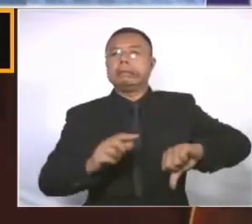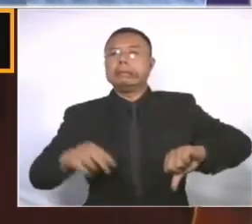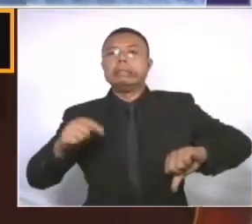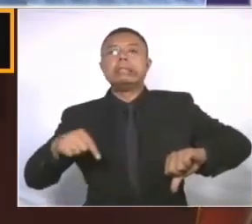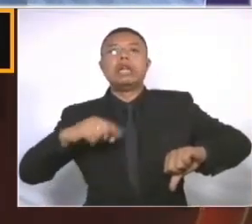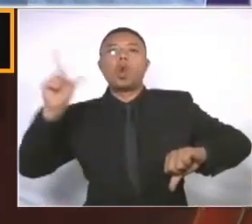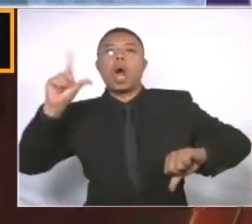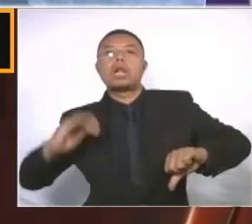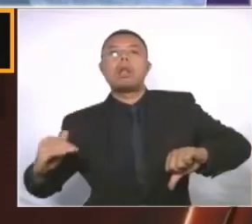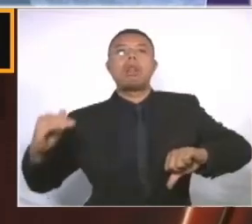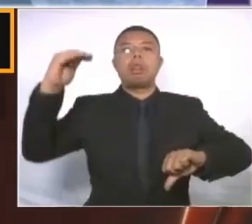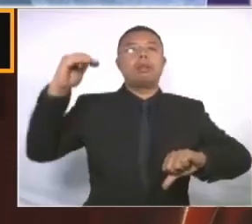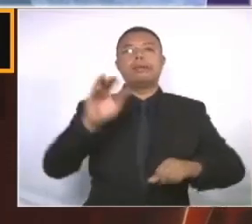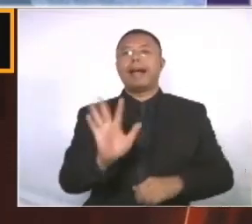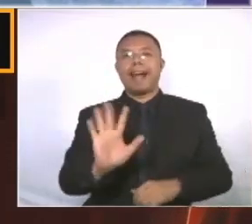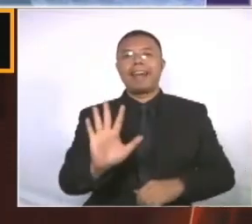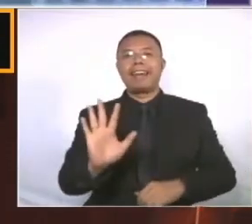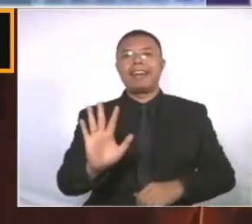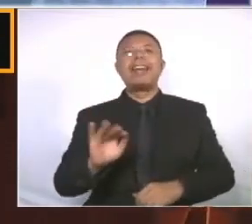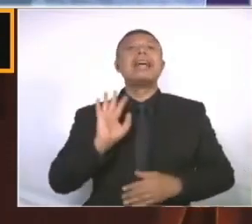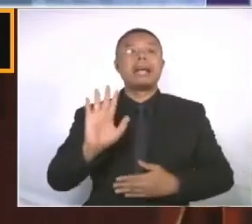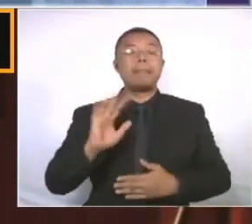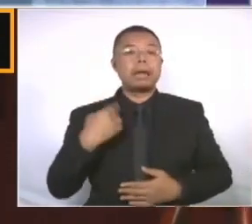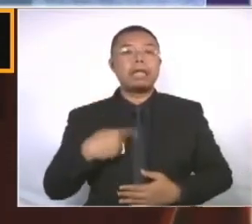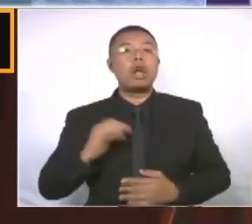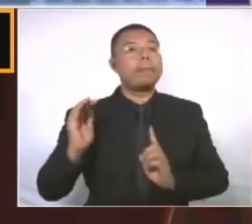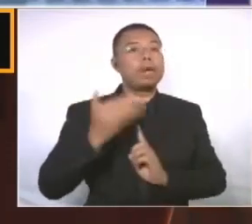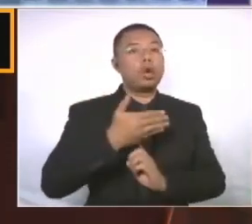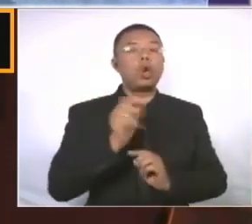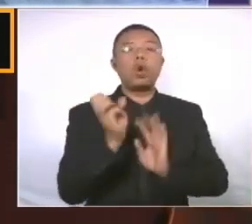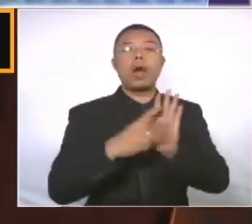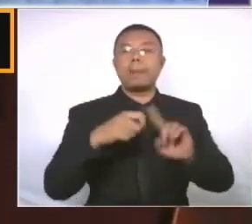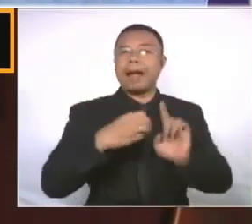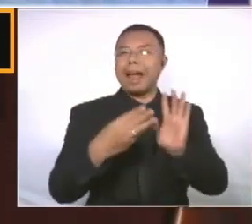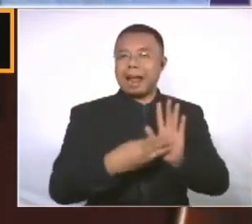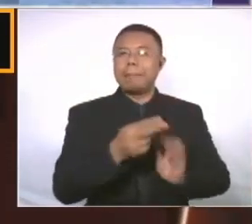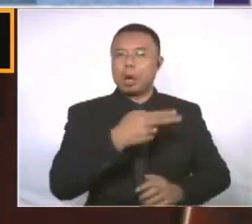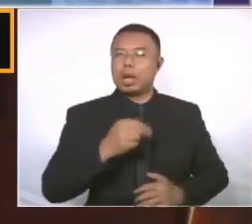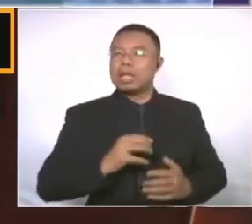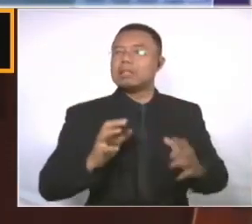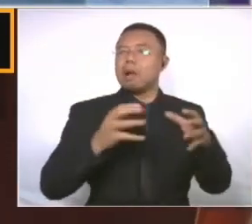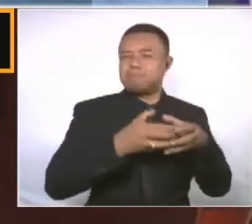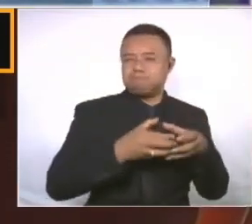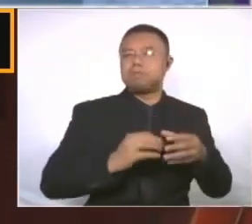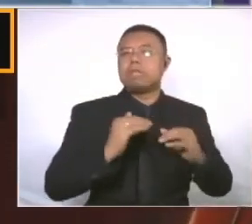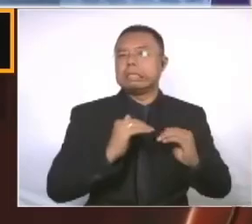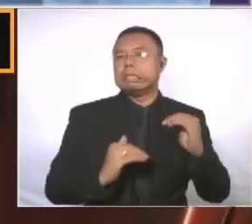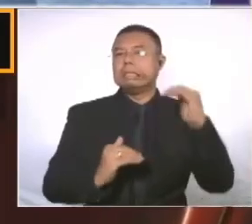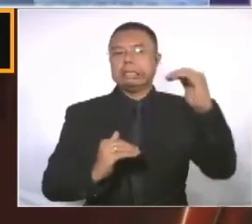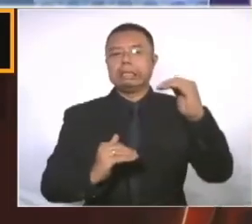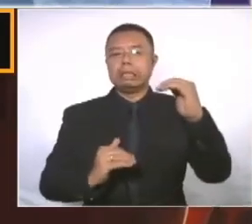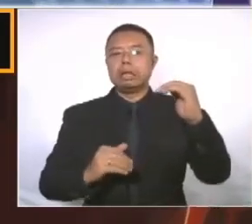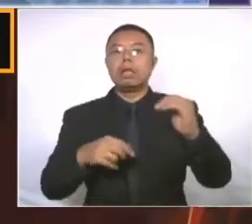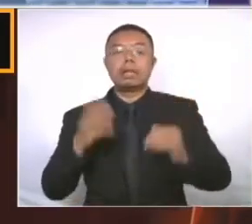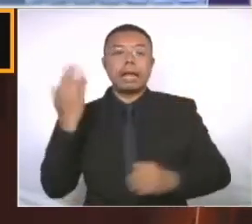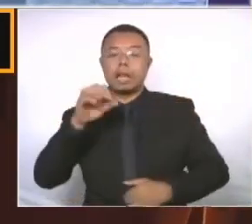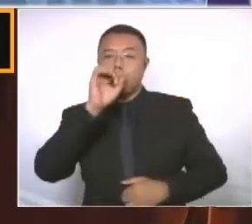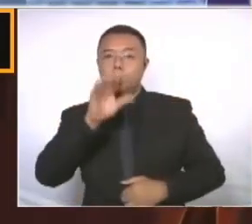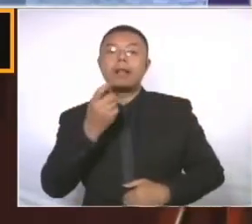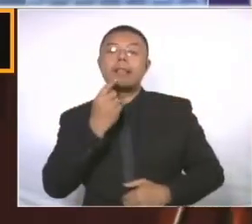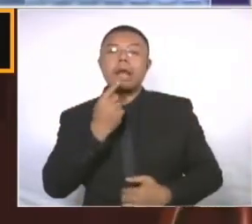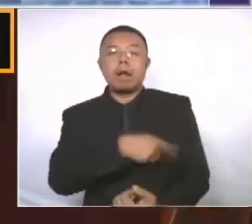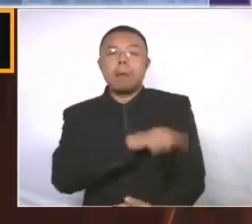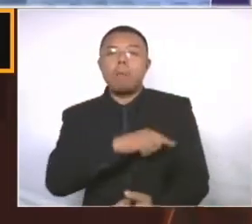UMKM dan kita ingin sekali lagi karena tadi Cak Imin bicara masalah literasi keuangan dan litasi literasi